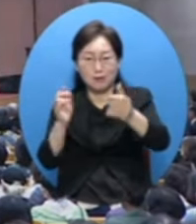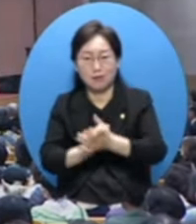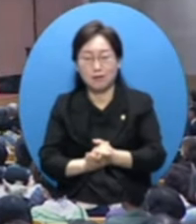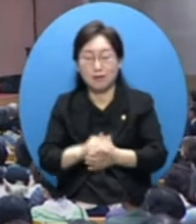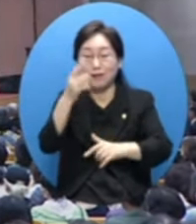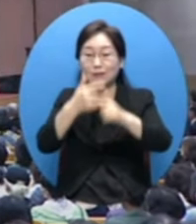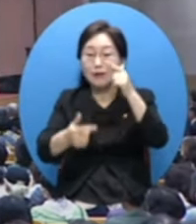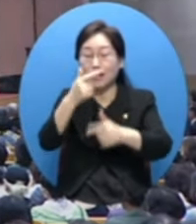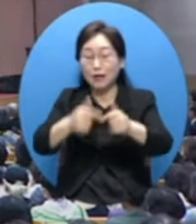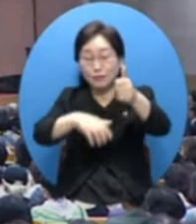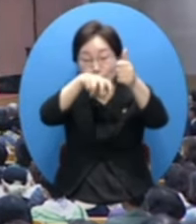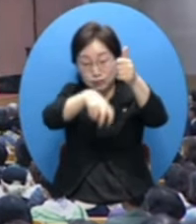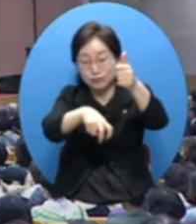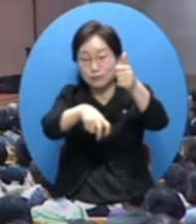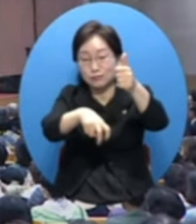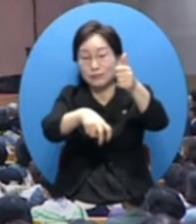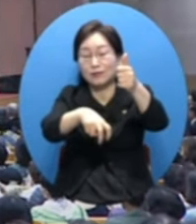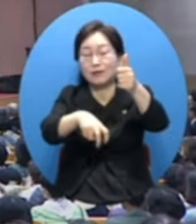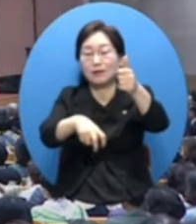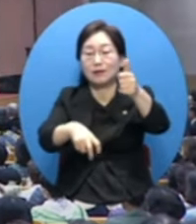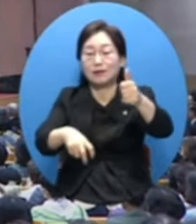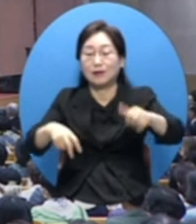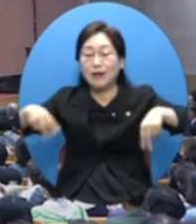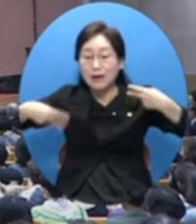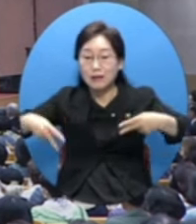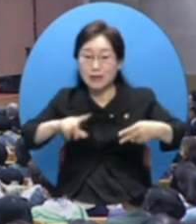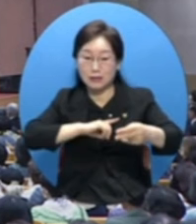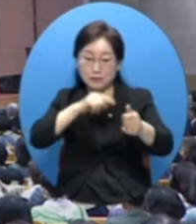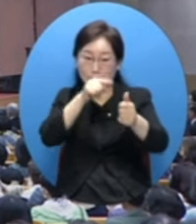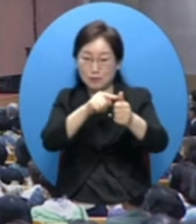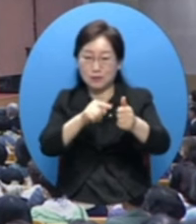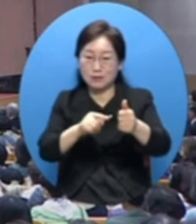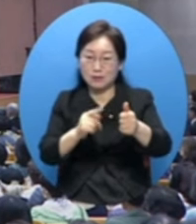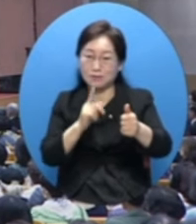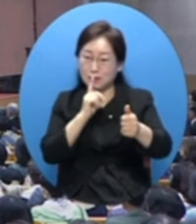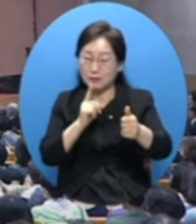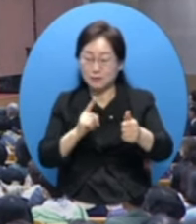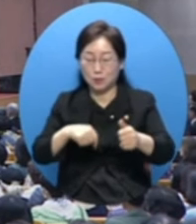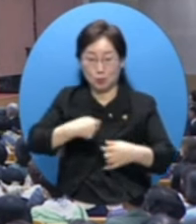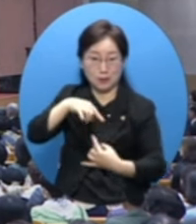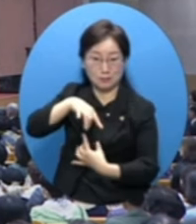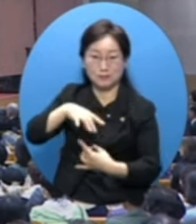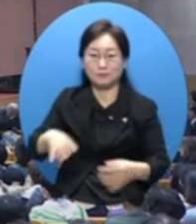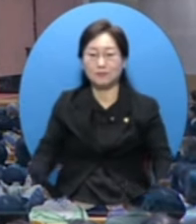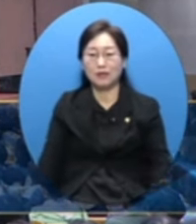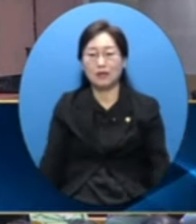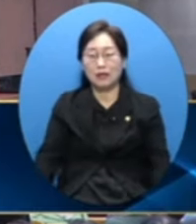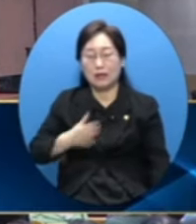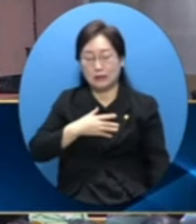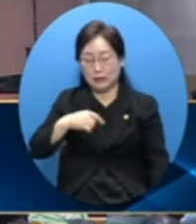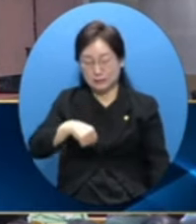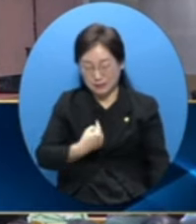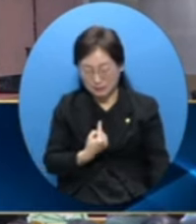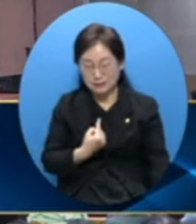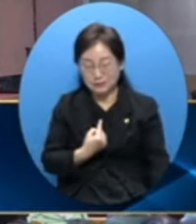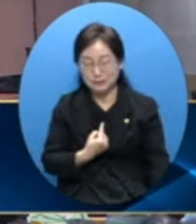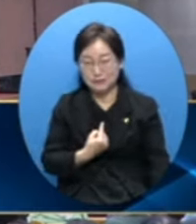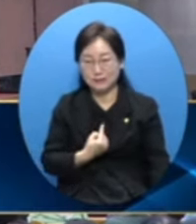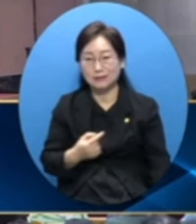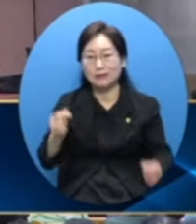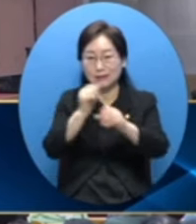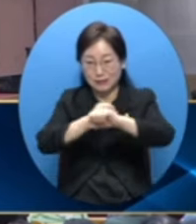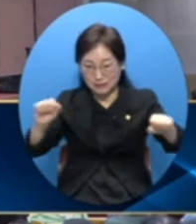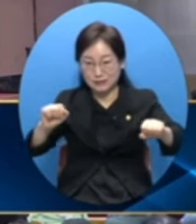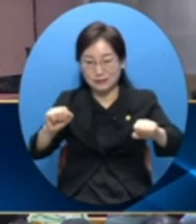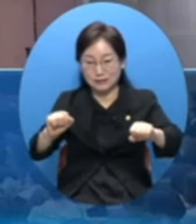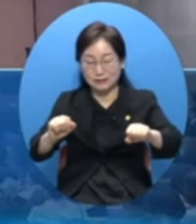아래 주저앉아서 엘리야가 이렇게 이야기합니다. 19장 4절입니다. 자기 자신은 광야로 들어가